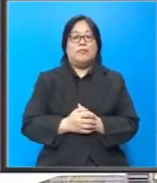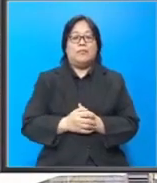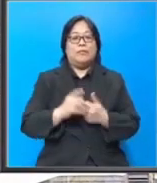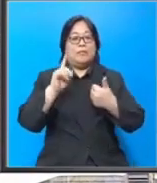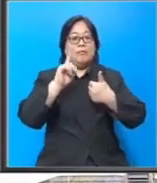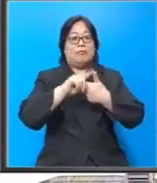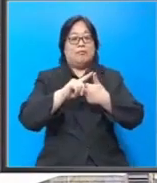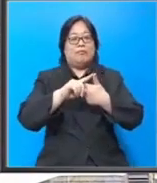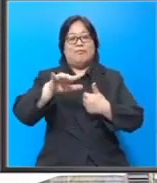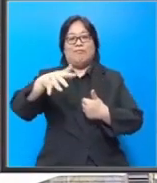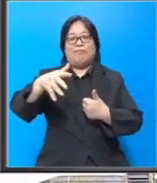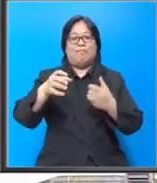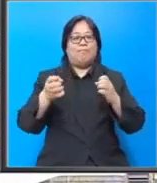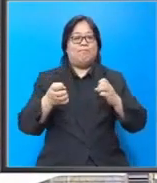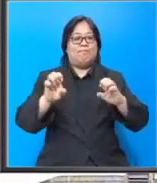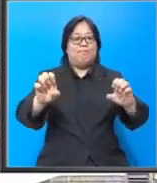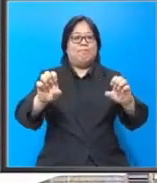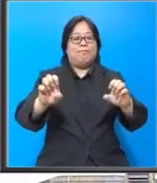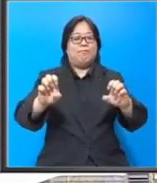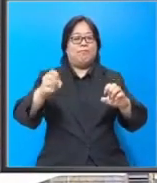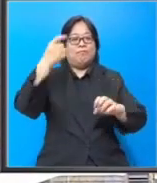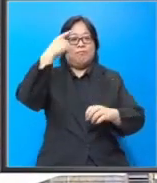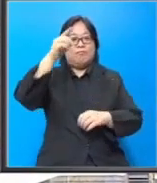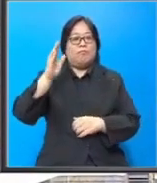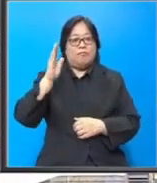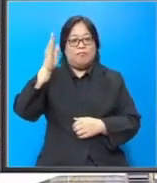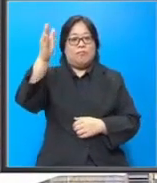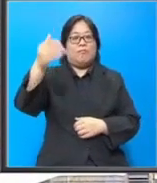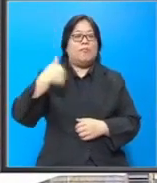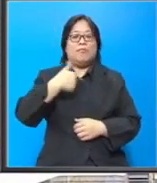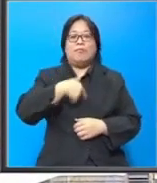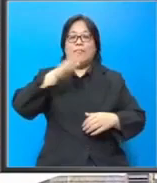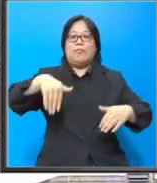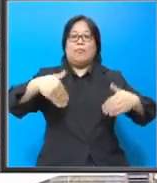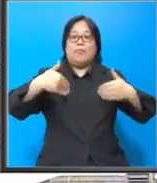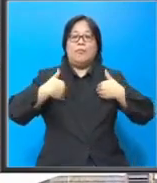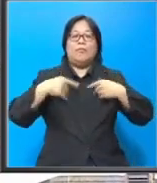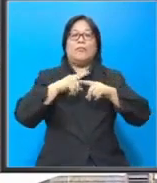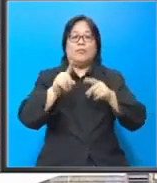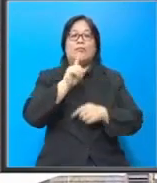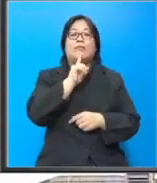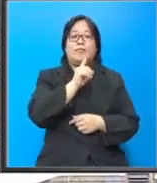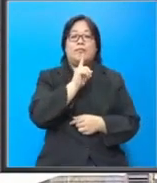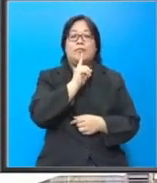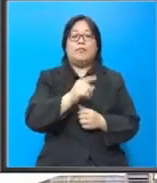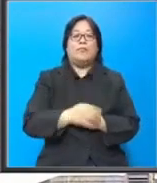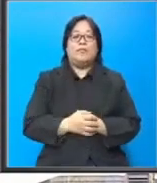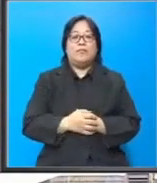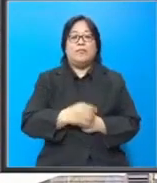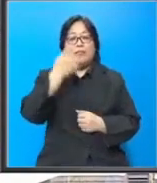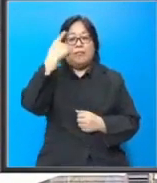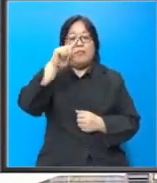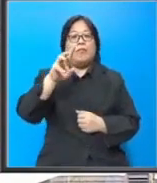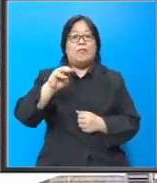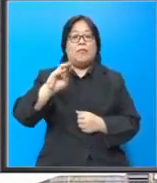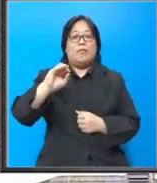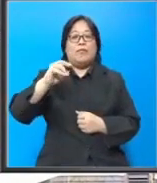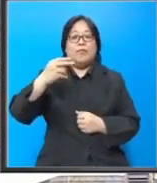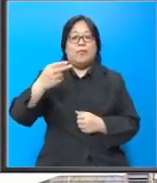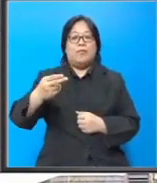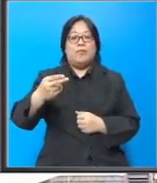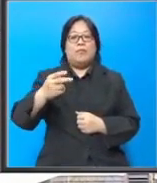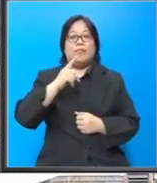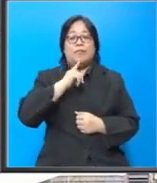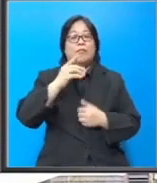kunci Jensi untuk di masa depan kita belum ada tapi memang untukmu tentang kesehatan